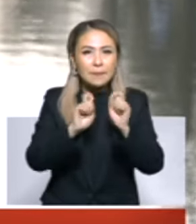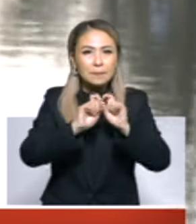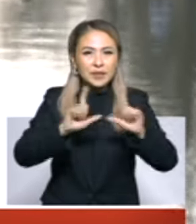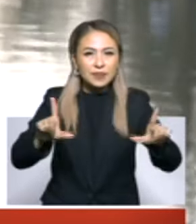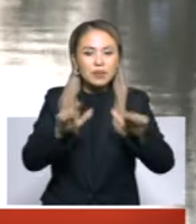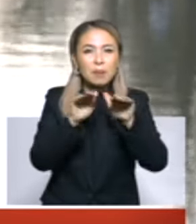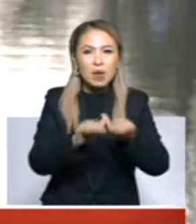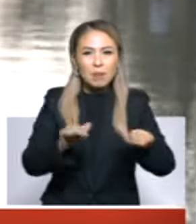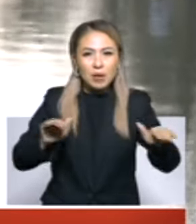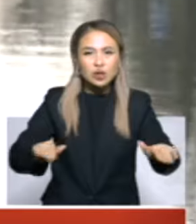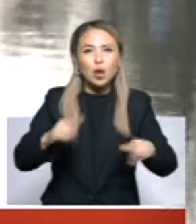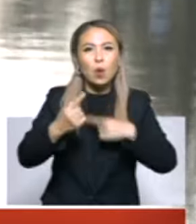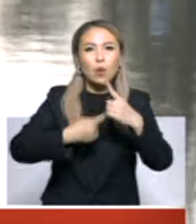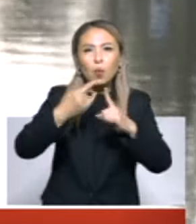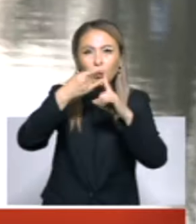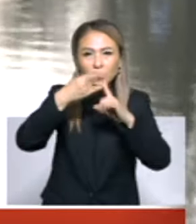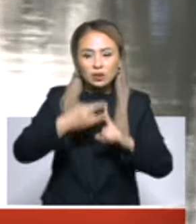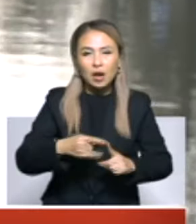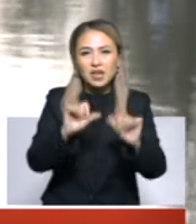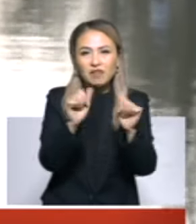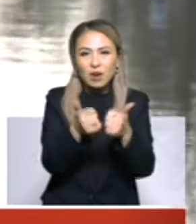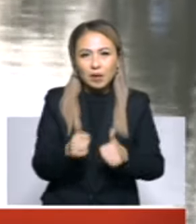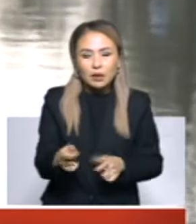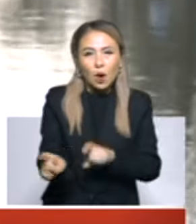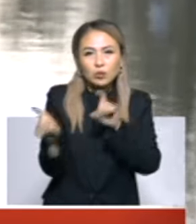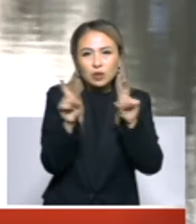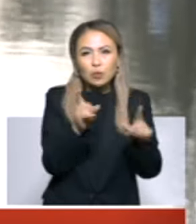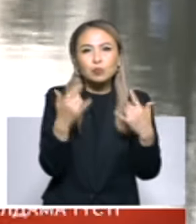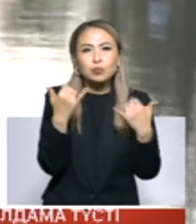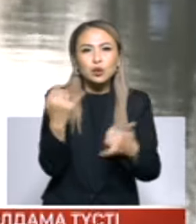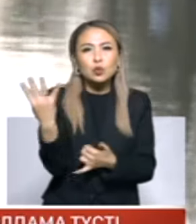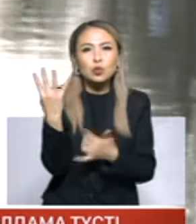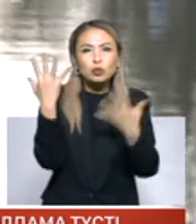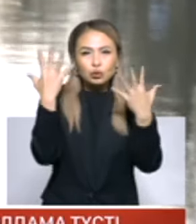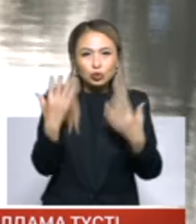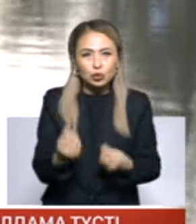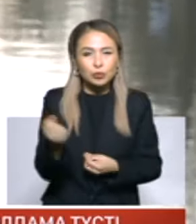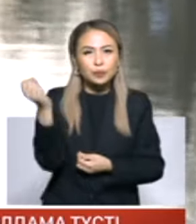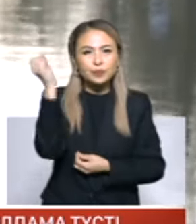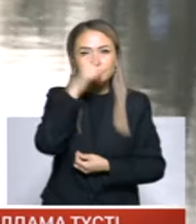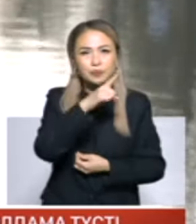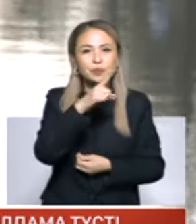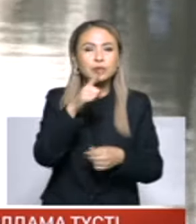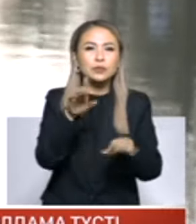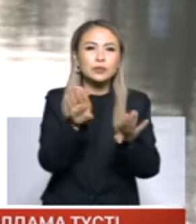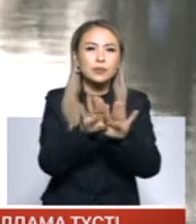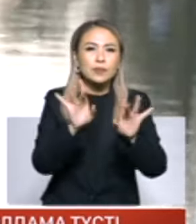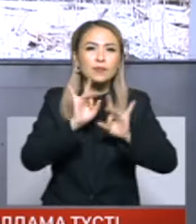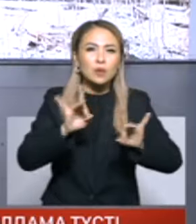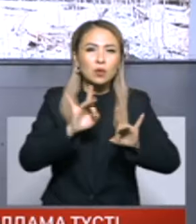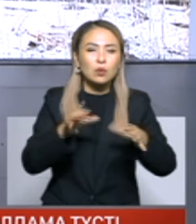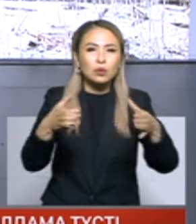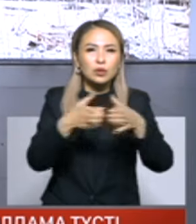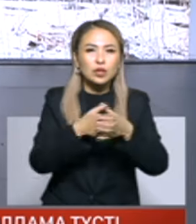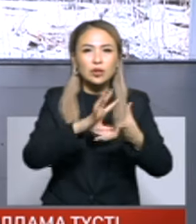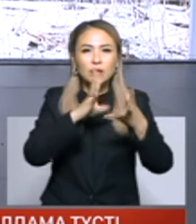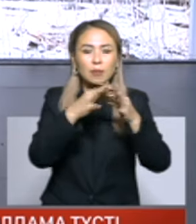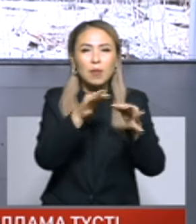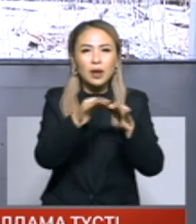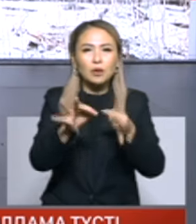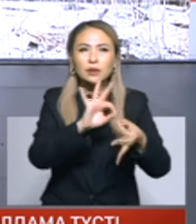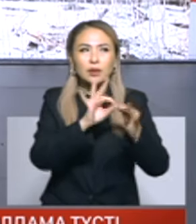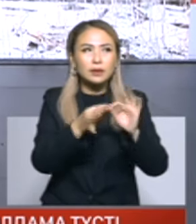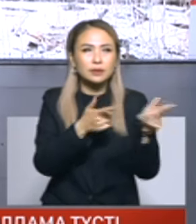жатыр. Мектептер мен балабақшалардың онлайн форматқа ауысқанына бүгін 4-ші күн. Әріптесім Нұрсұлтан Тілектес өңірдегі